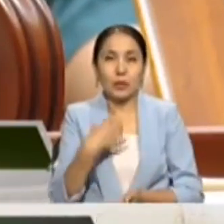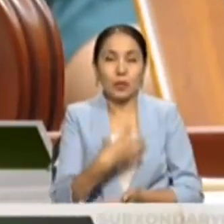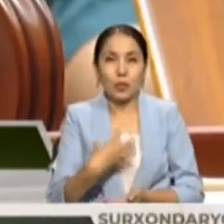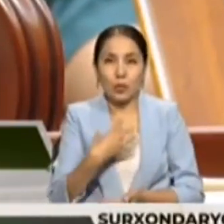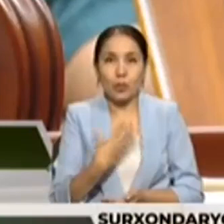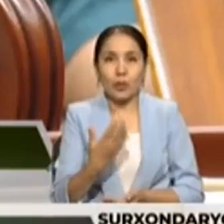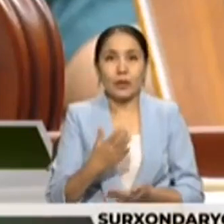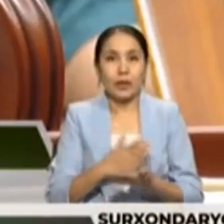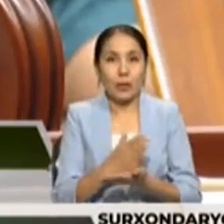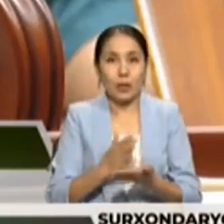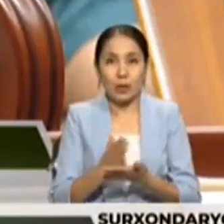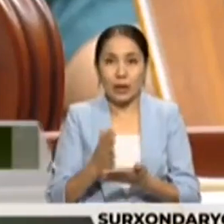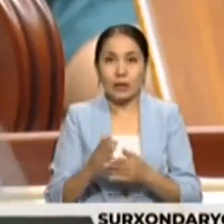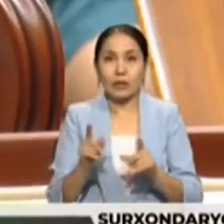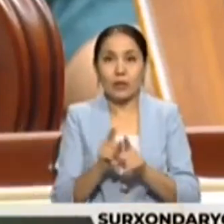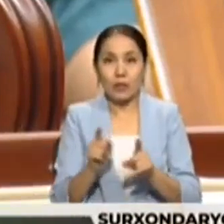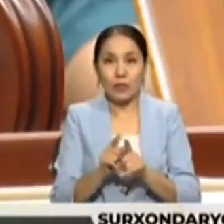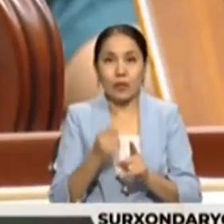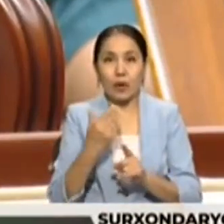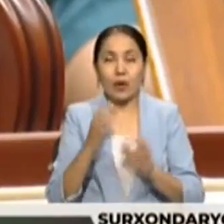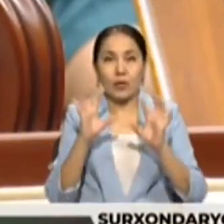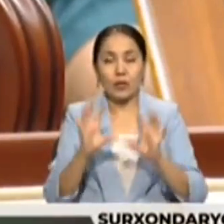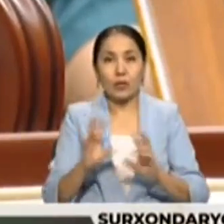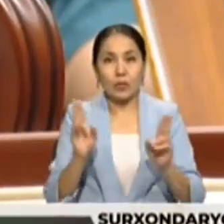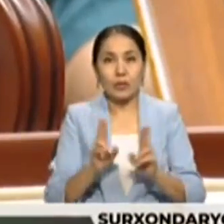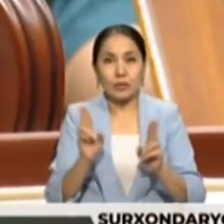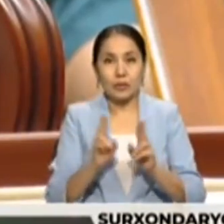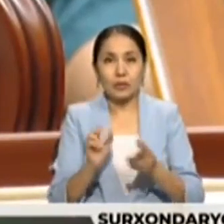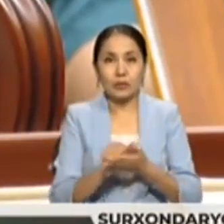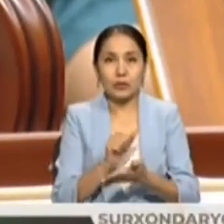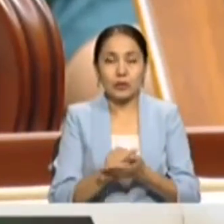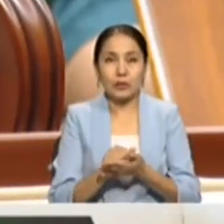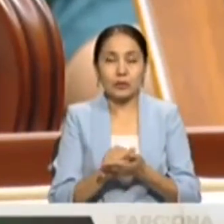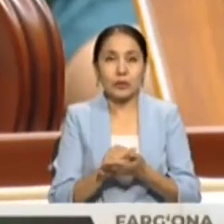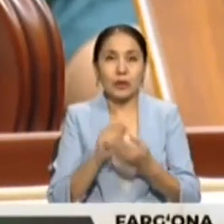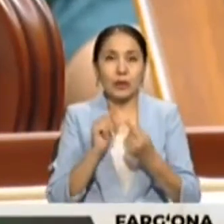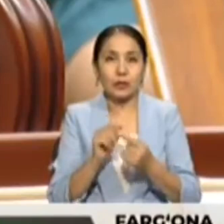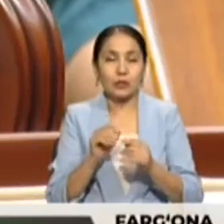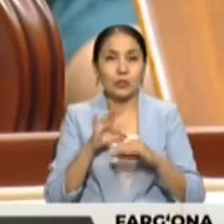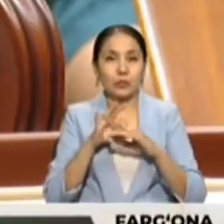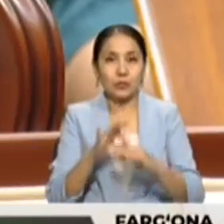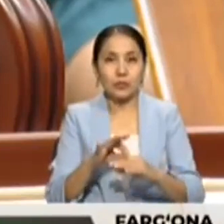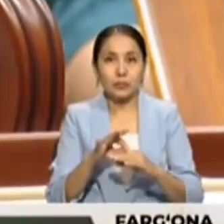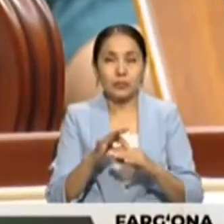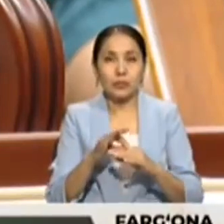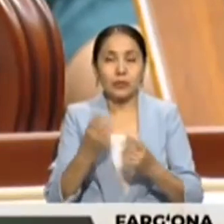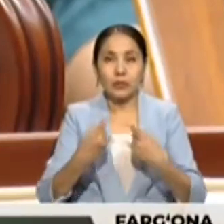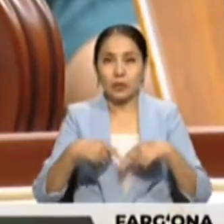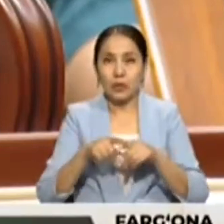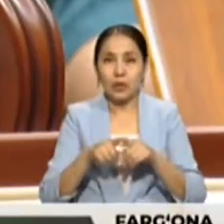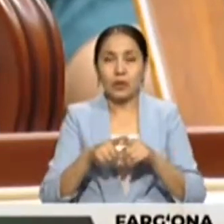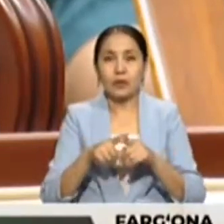asosiy tamoyillari va normativ huquqiy hujjatlar ular loyihalarini korrupsiyaga qarshi ekspertizadan o'tkazuvchi idoralar